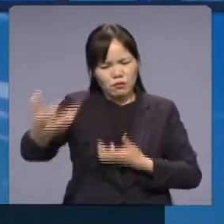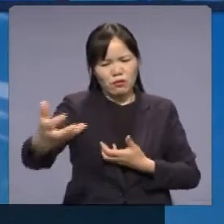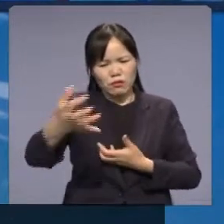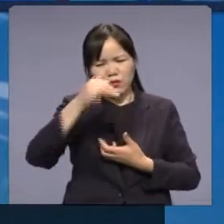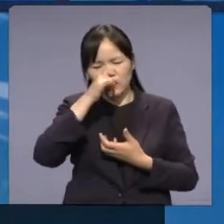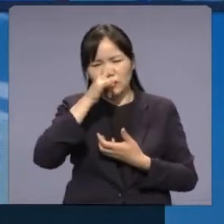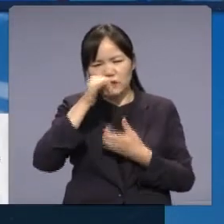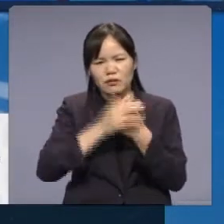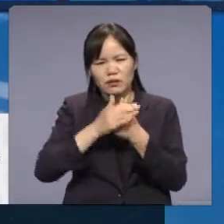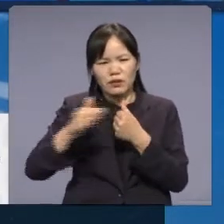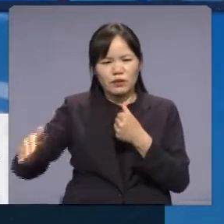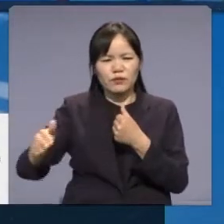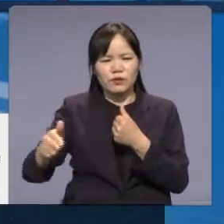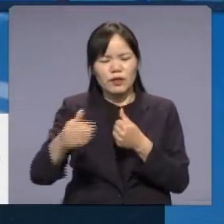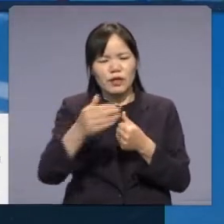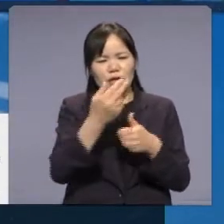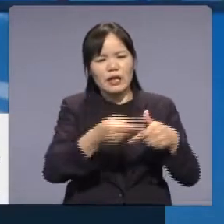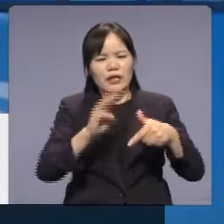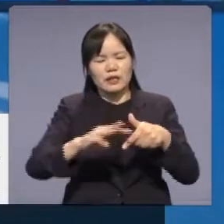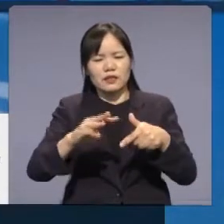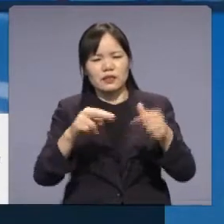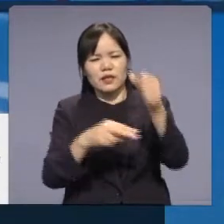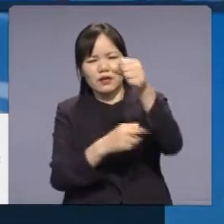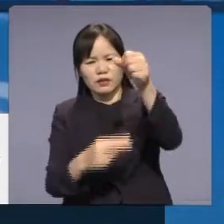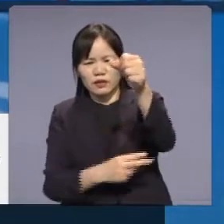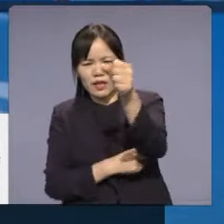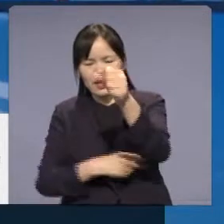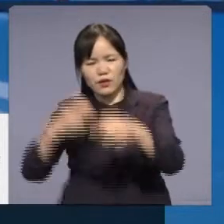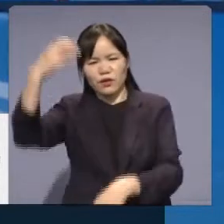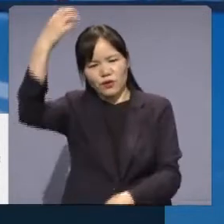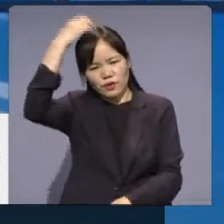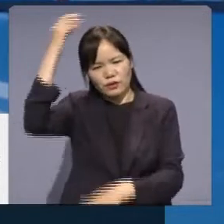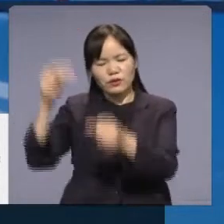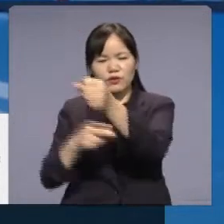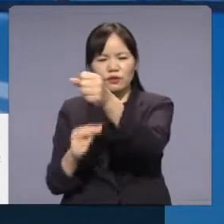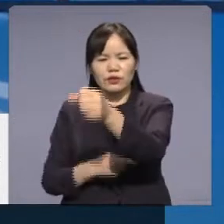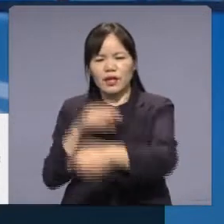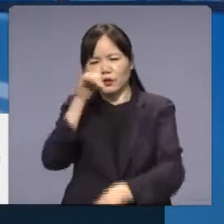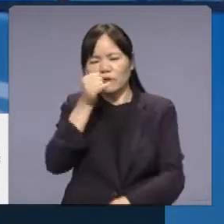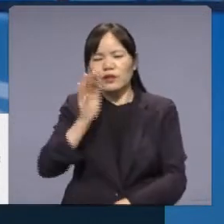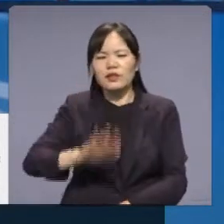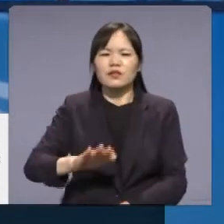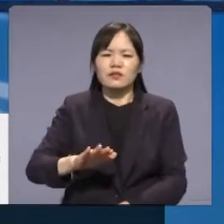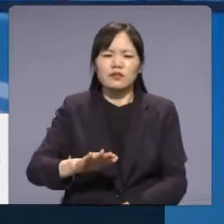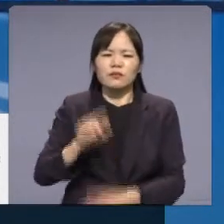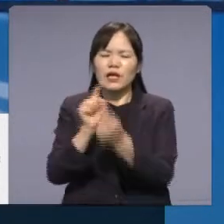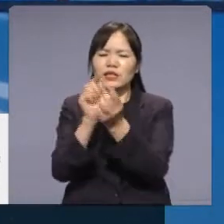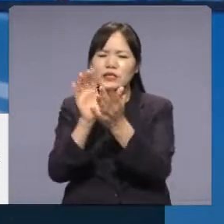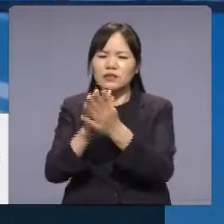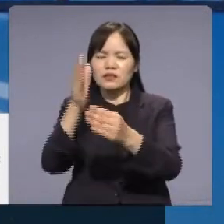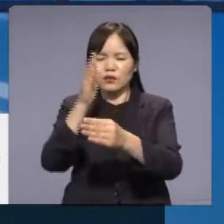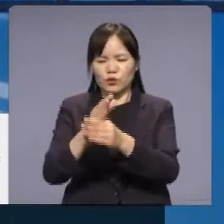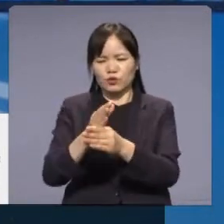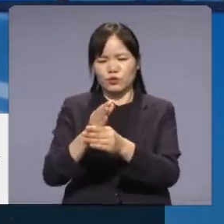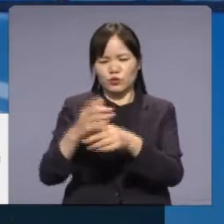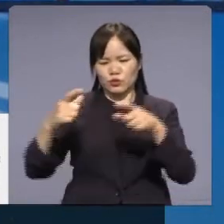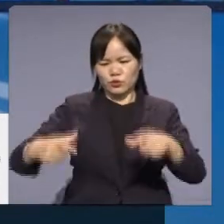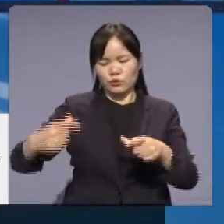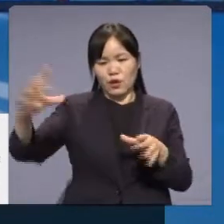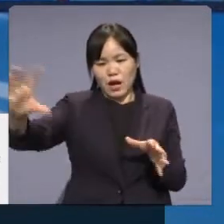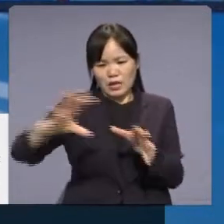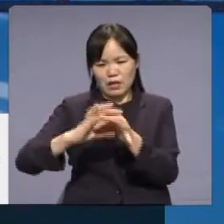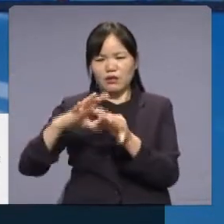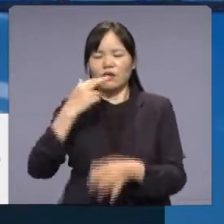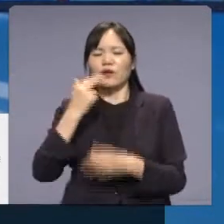실제 인천대교, 영종대교가 있긴 하지만 중구와 중구를 연결하는 그런 게 없어서 우리